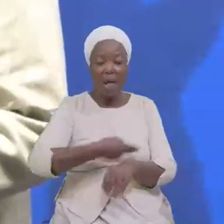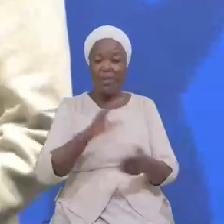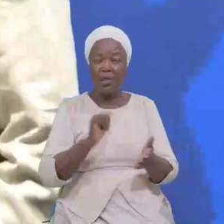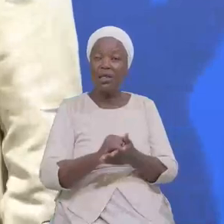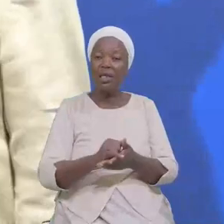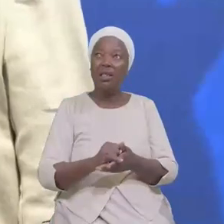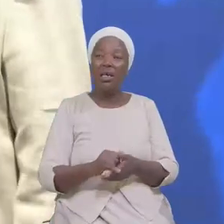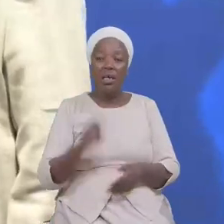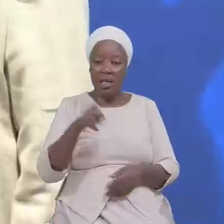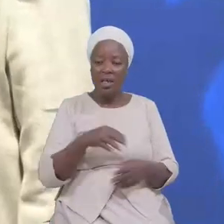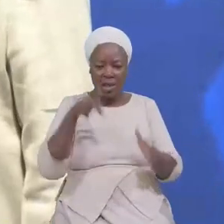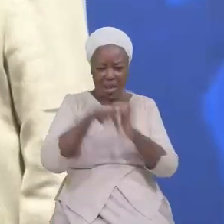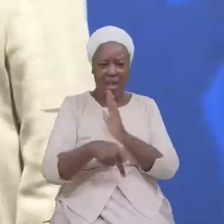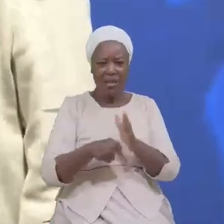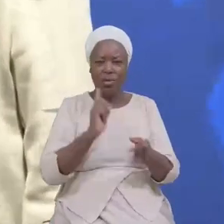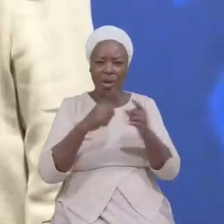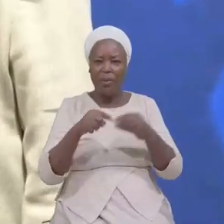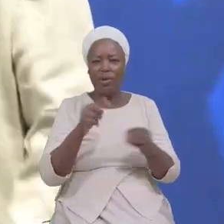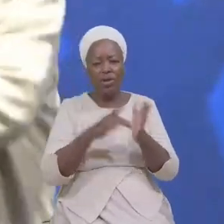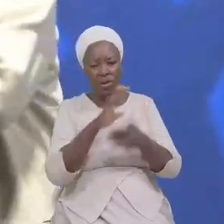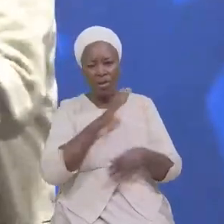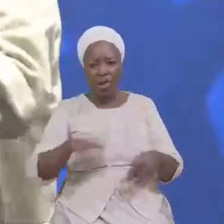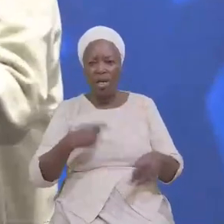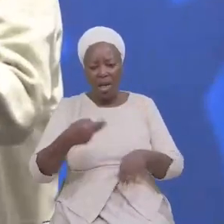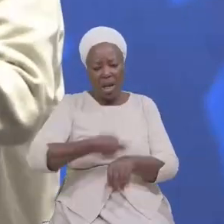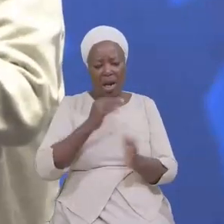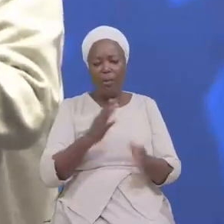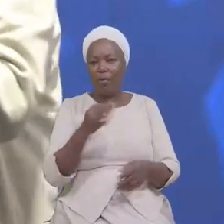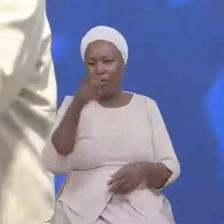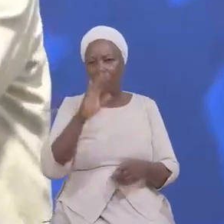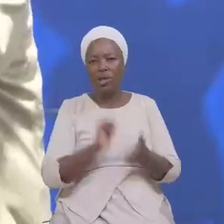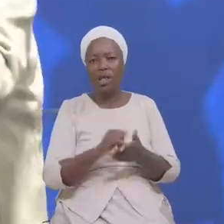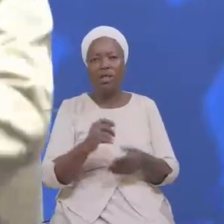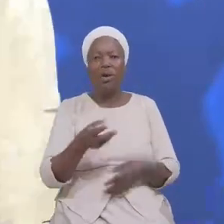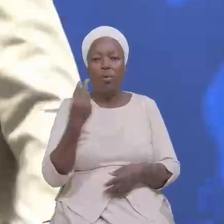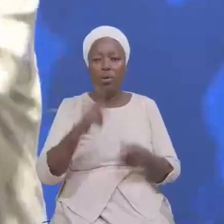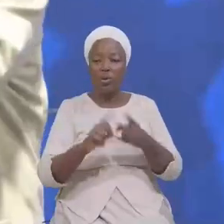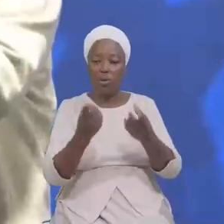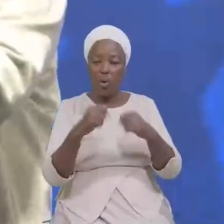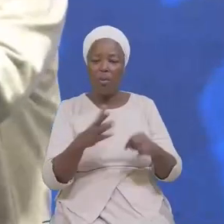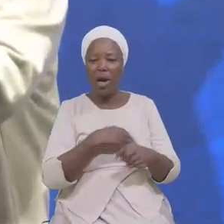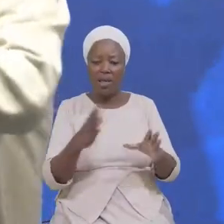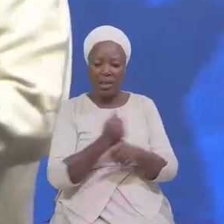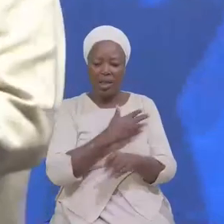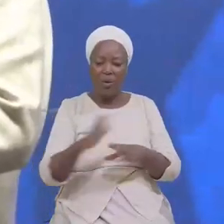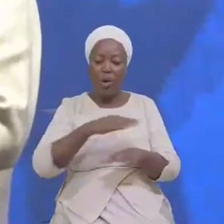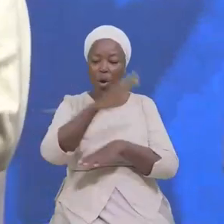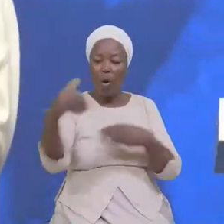L'agneau qu'ils avaient tué se référait à l'agneau de Dieu qui ôte nos péchés.